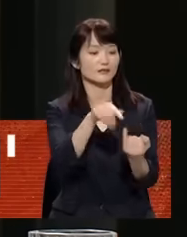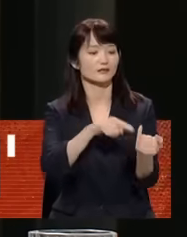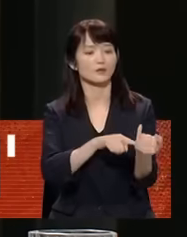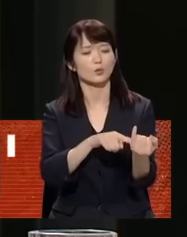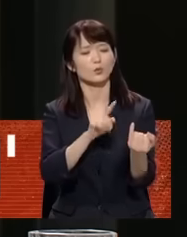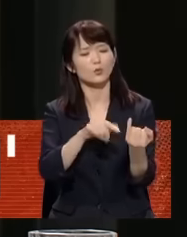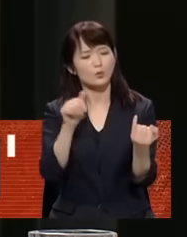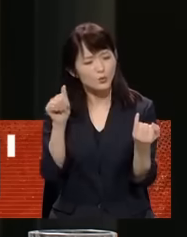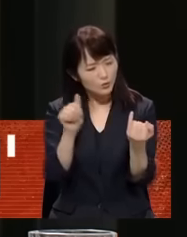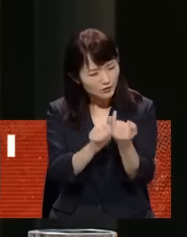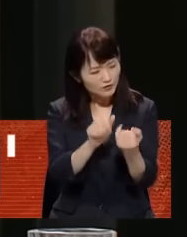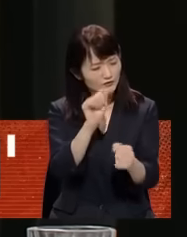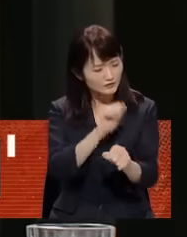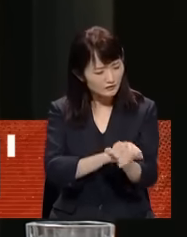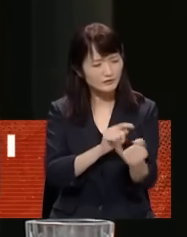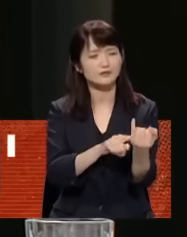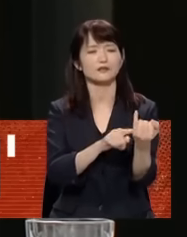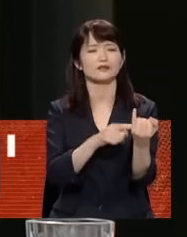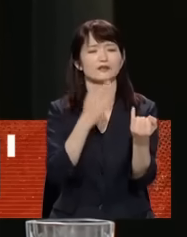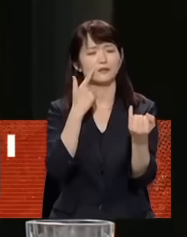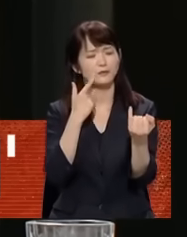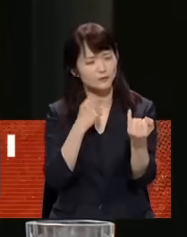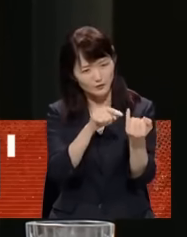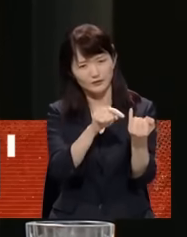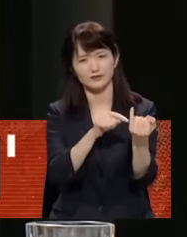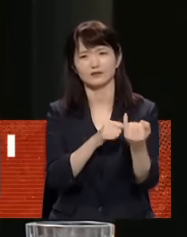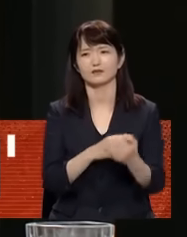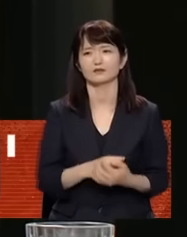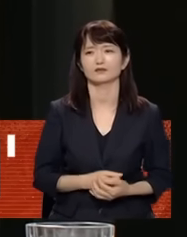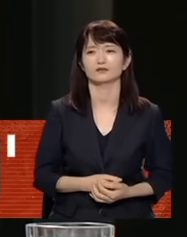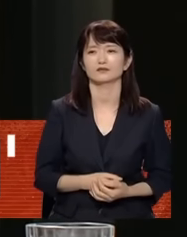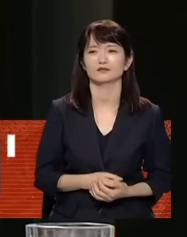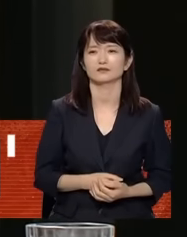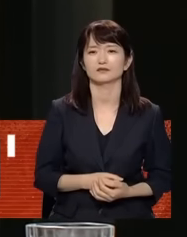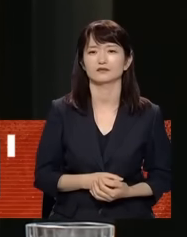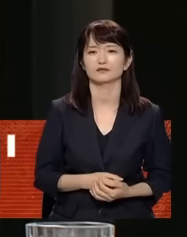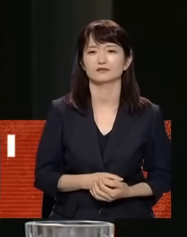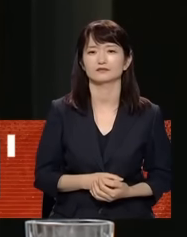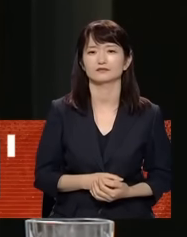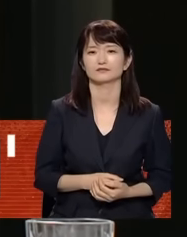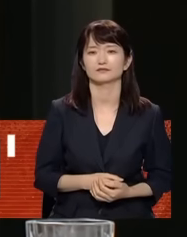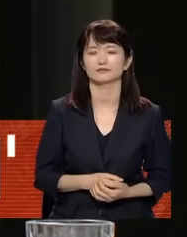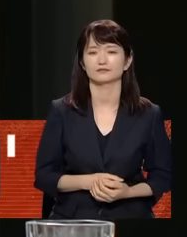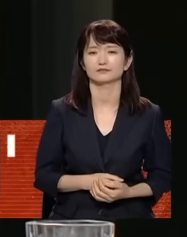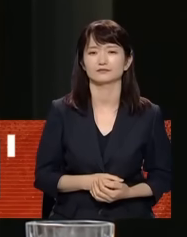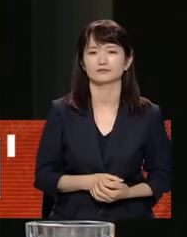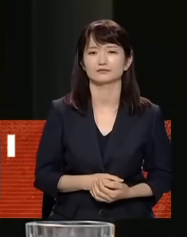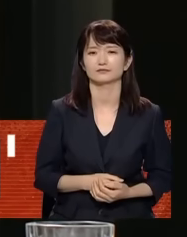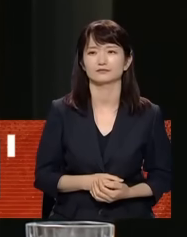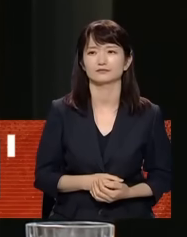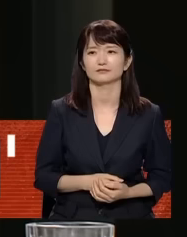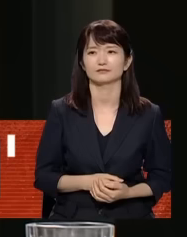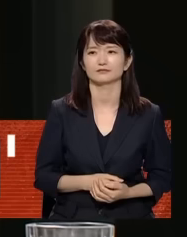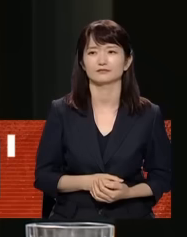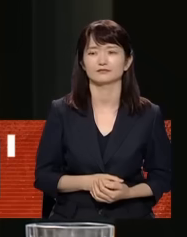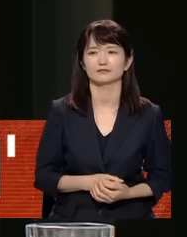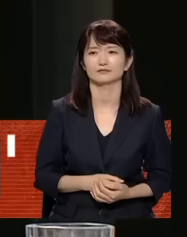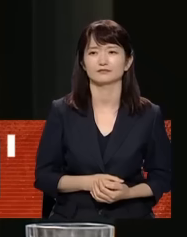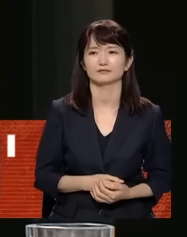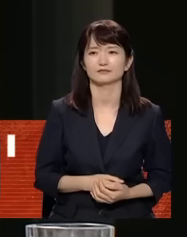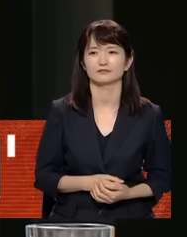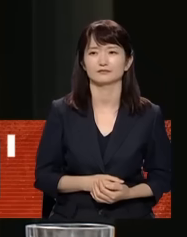정말 잘 갔다 너 정말 부럽다 얘 이거 근데